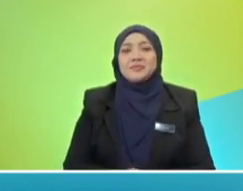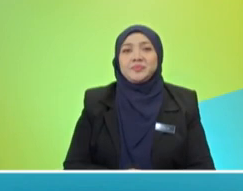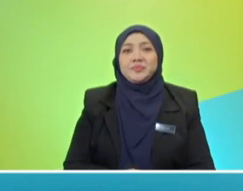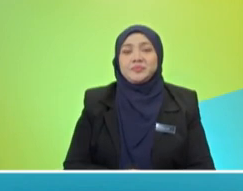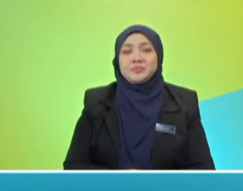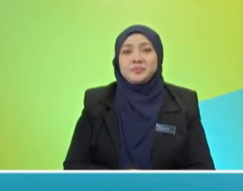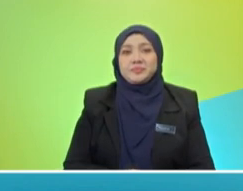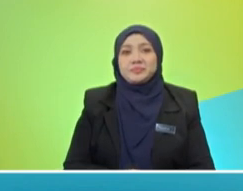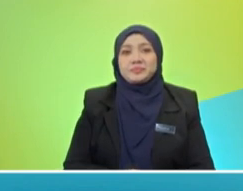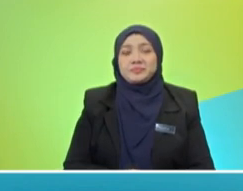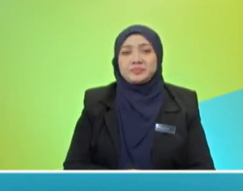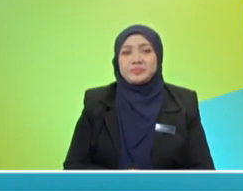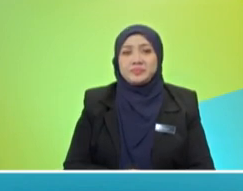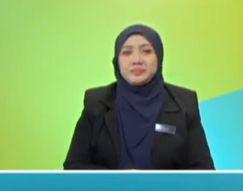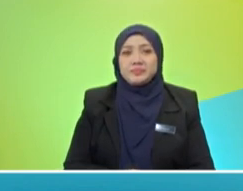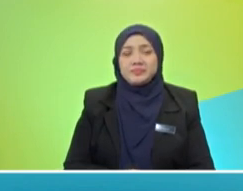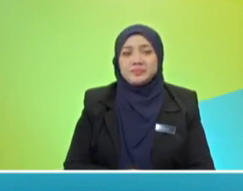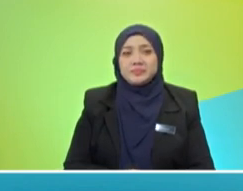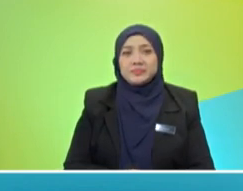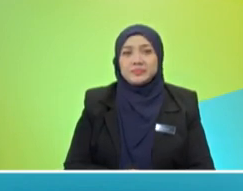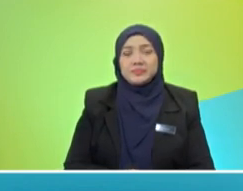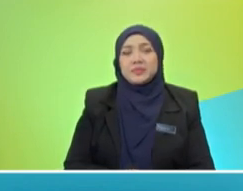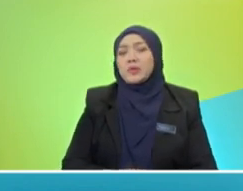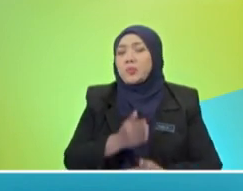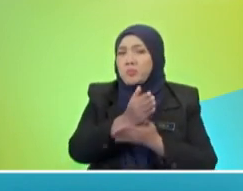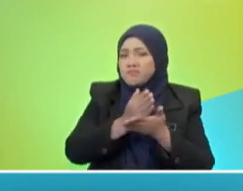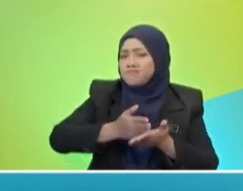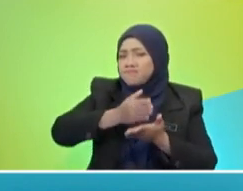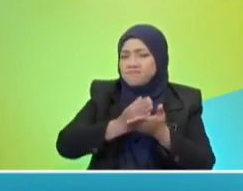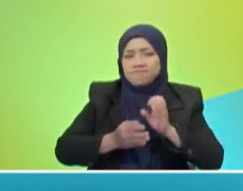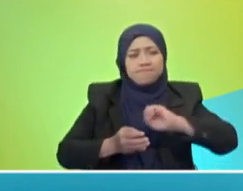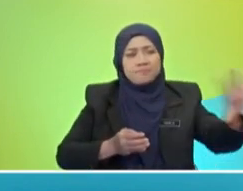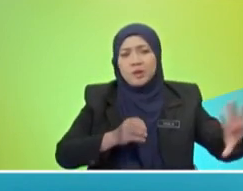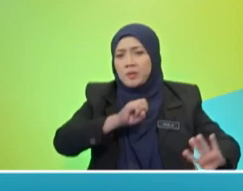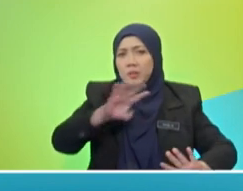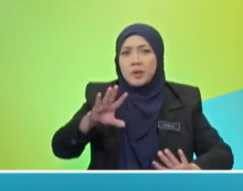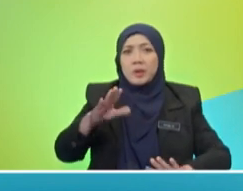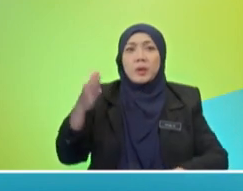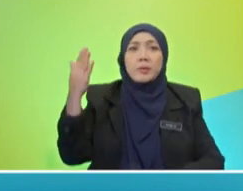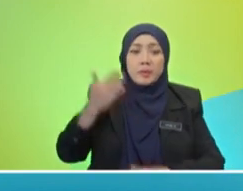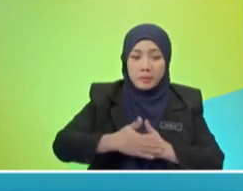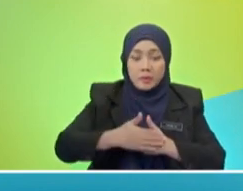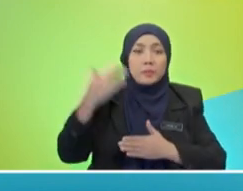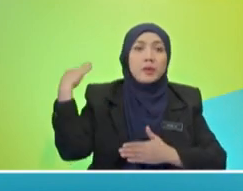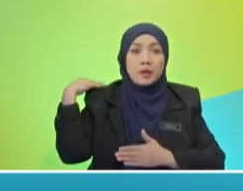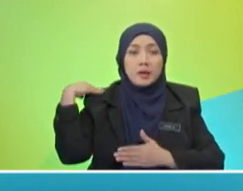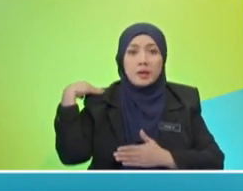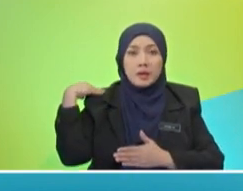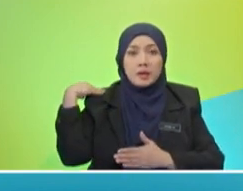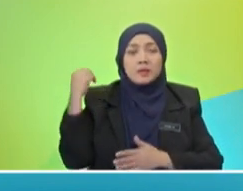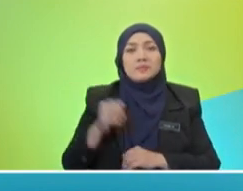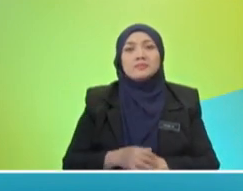itu. Betul ke potong tak betul? Depan, potong belakang atau sukat. Ya. Okey. Nampaknya Alif dah siap tu,